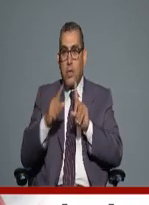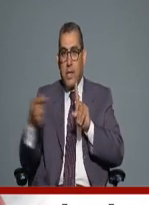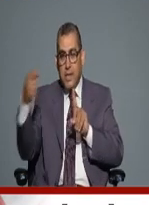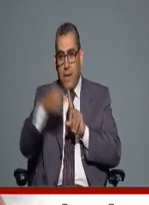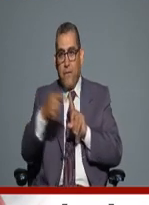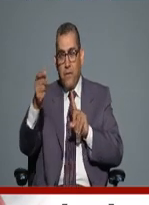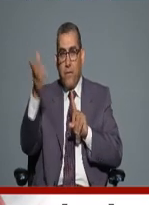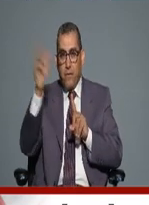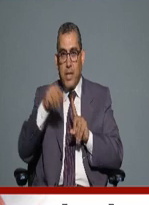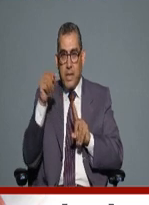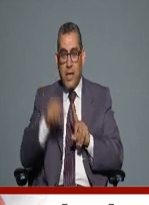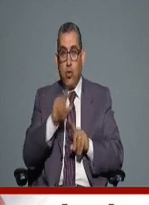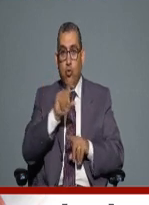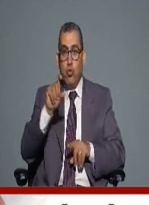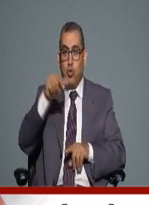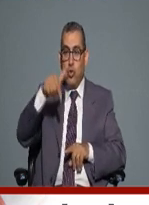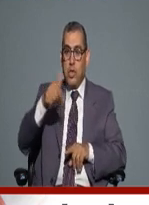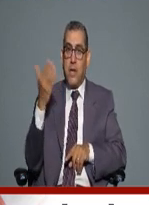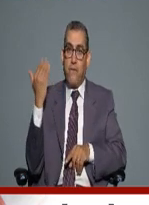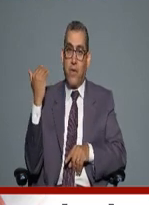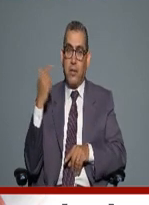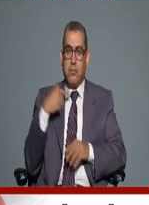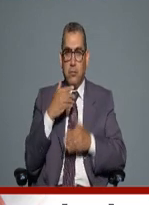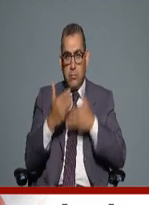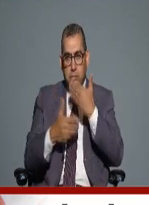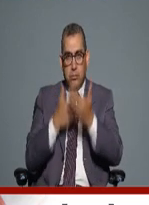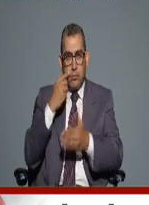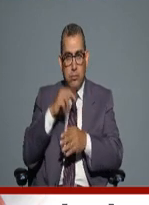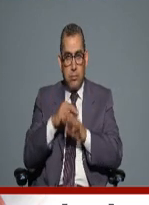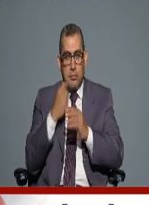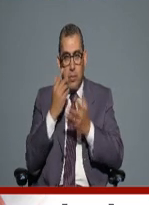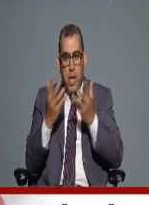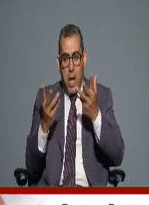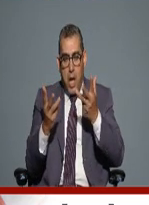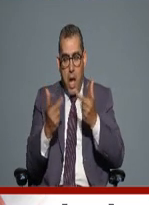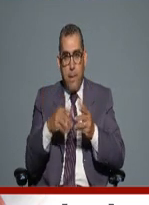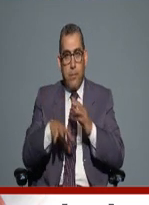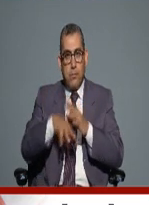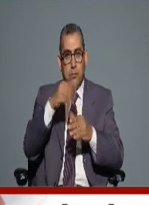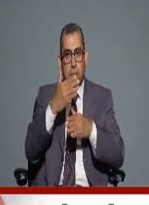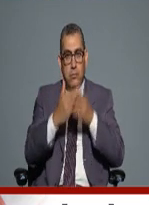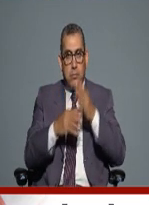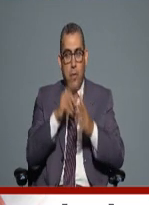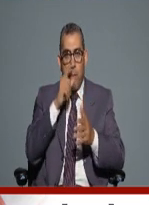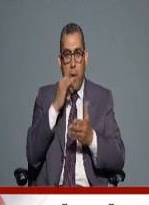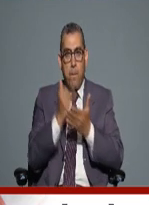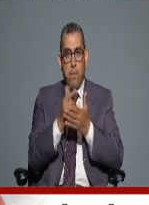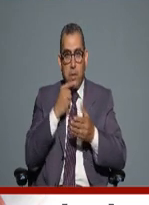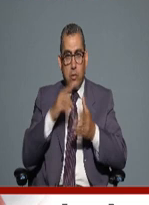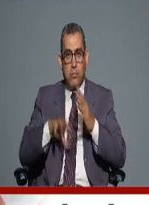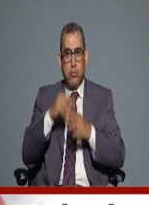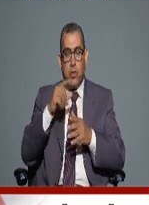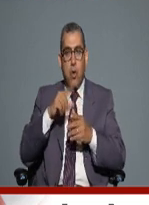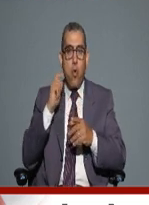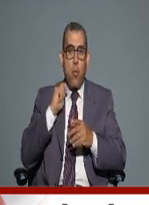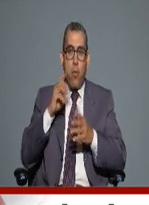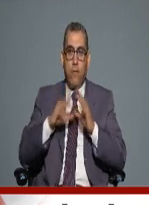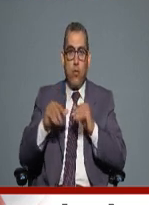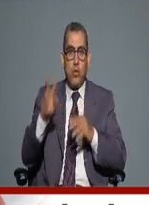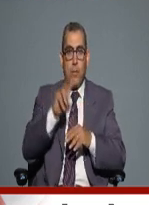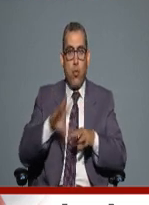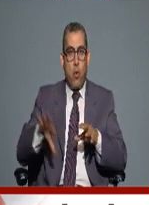يمكن في الست شهور اللي فات حاولنا نعمل تقييم شامل لكل منشآت الموارد المائية اللي موجودة على مستوى الجمهورية، لأن احنا